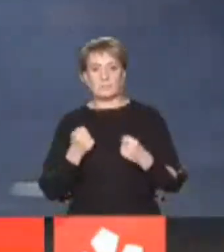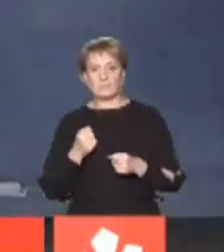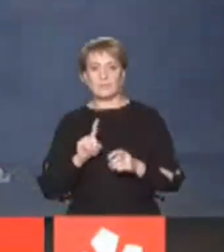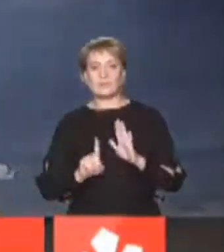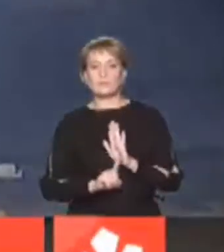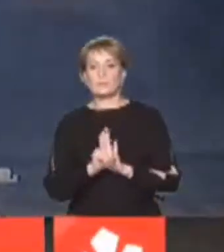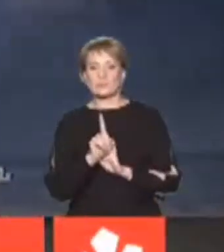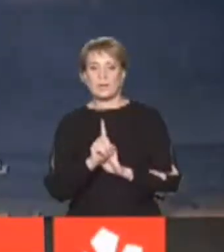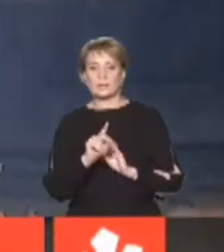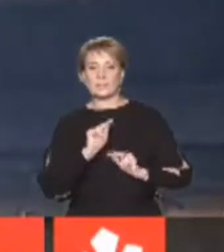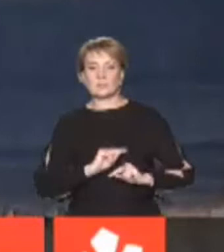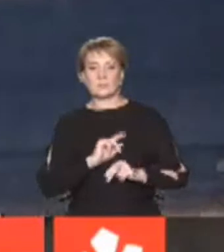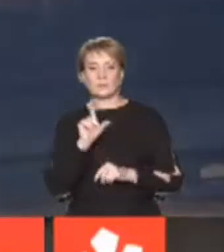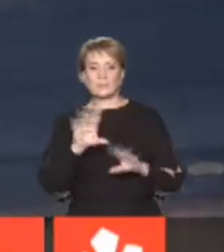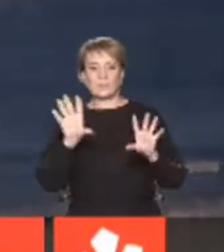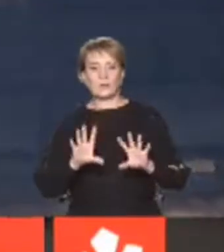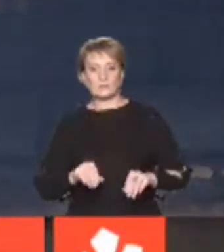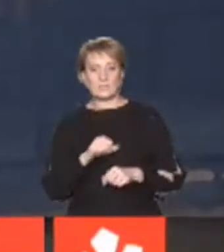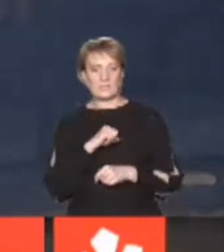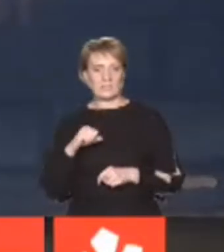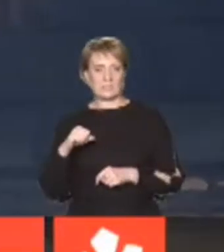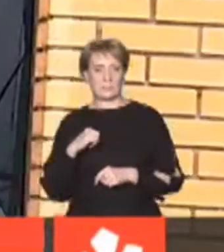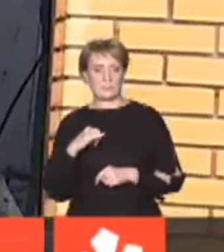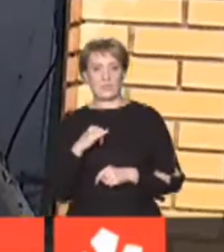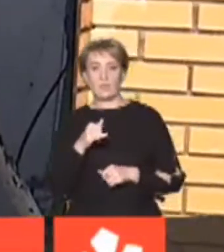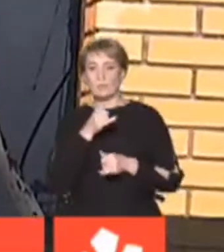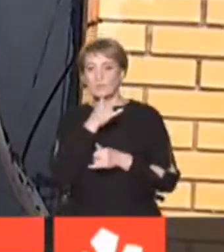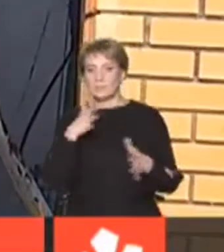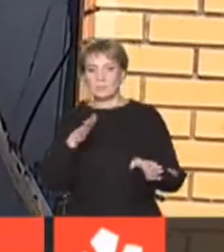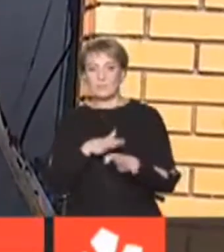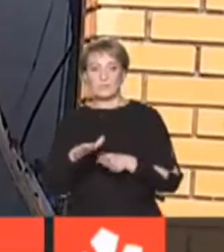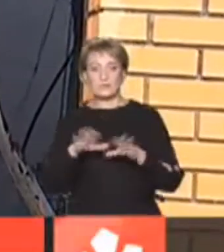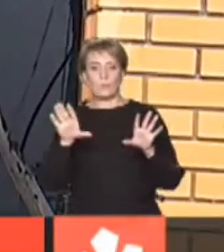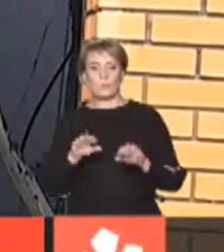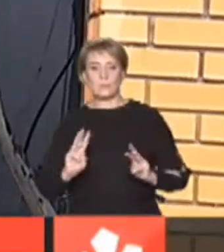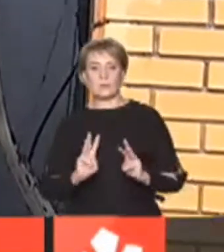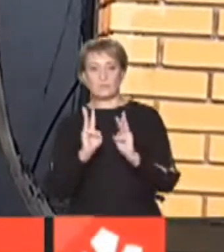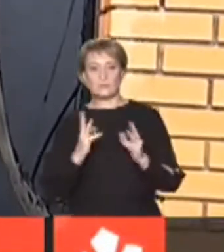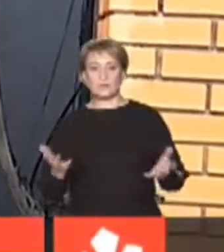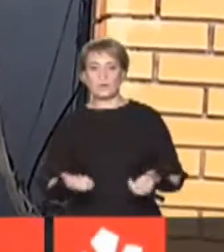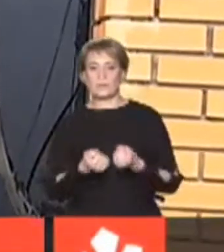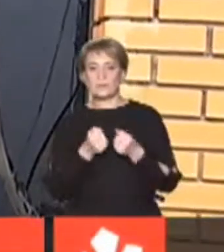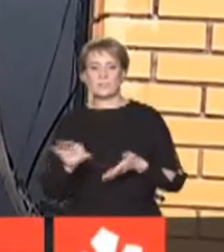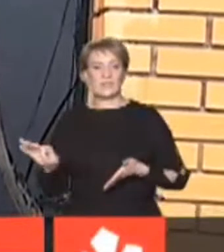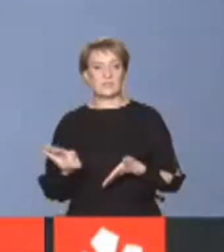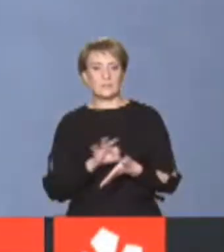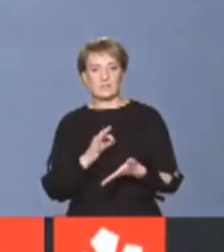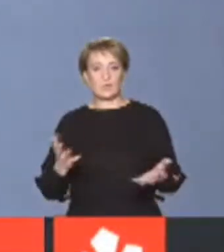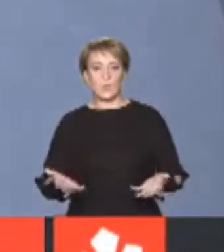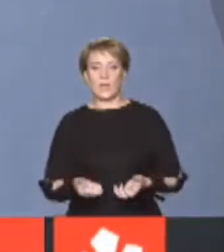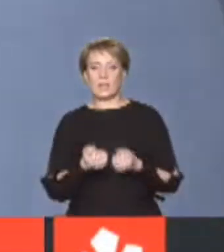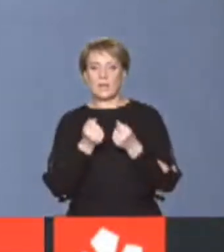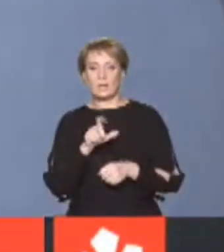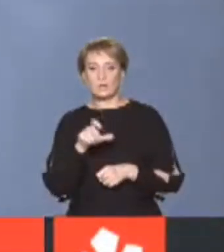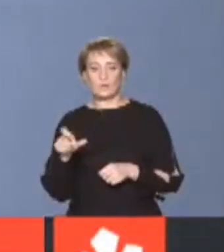Спочатку співробітники автомийки гасили полум'я самотужки, потім не впоралися. Загасити пожежу вдалося не одразу і рятувальникам